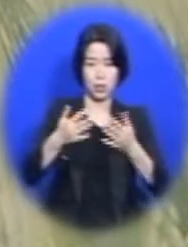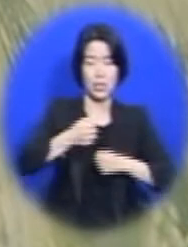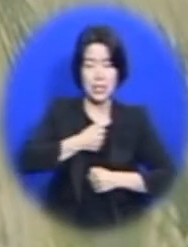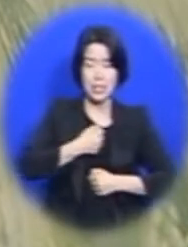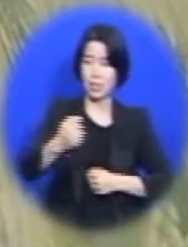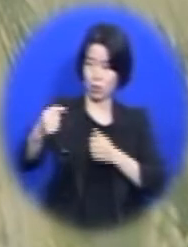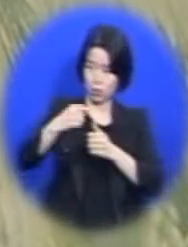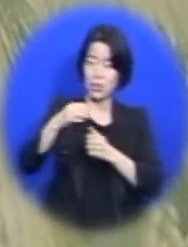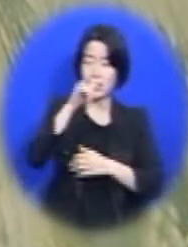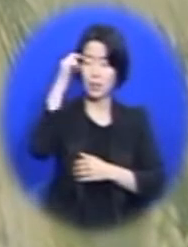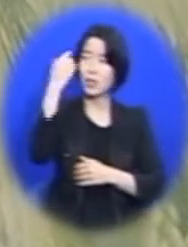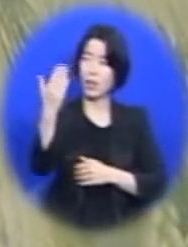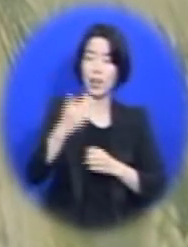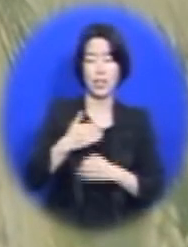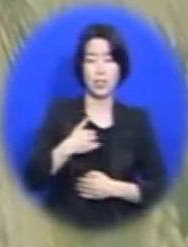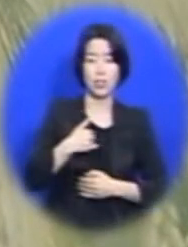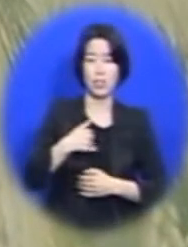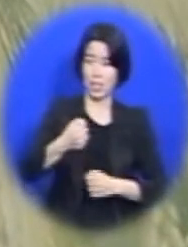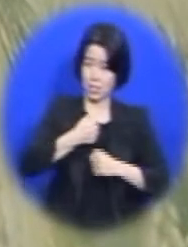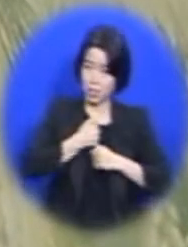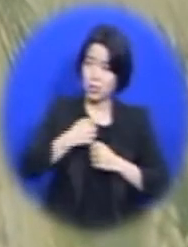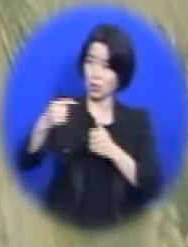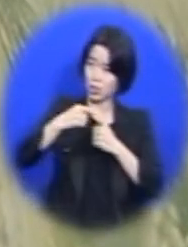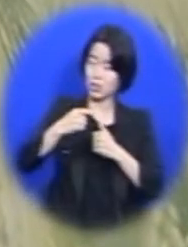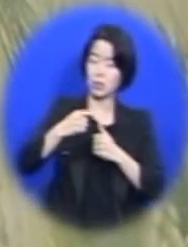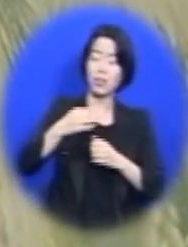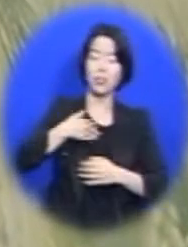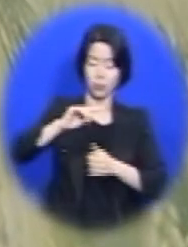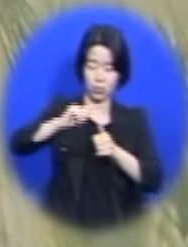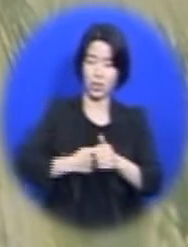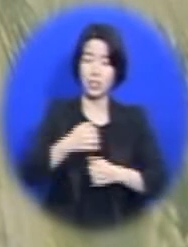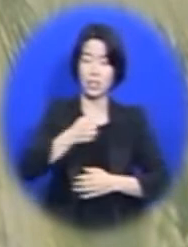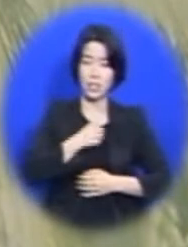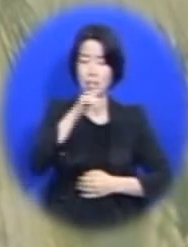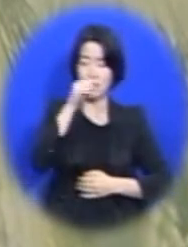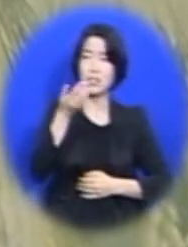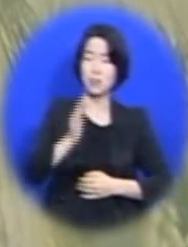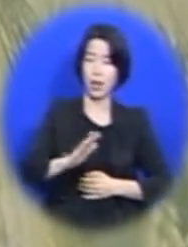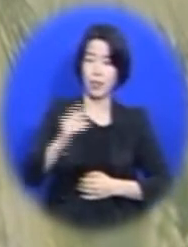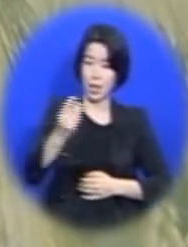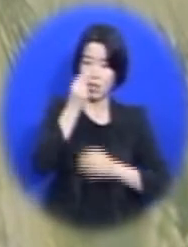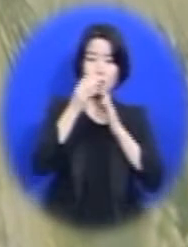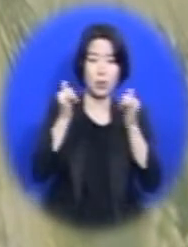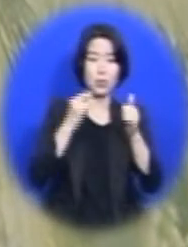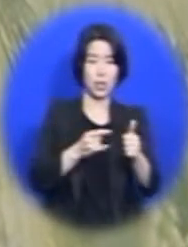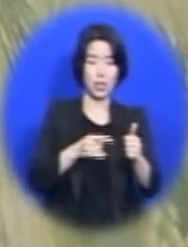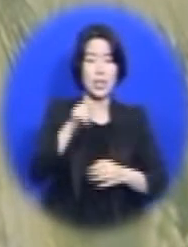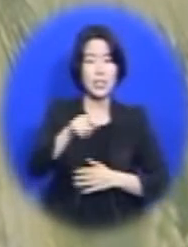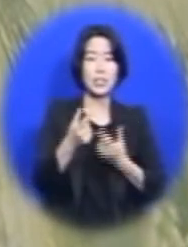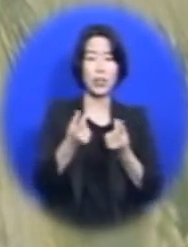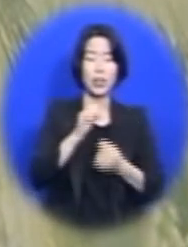겁니까? 저는 그저 지키라고 하셨으니까 그냥 지키지만 성도들에게는 그렇게만